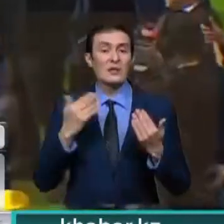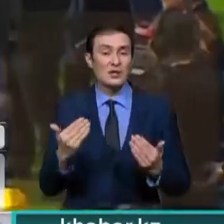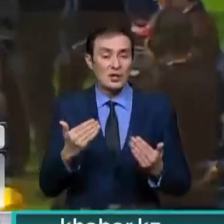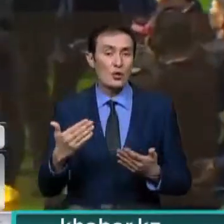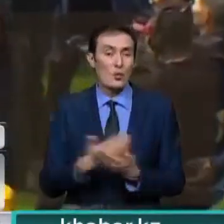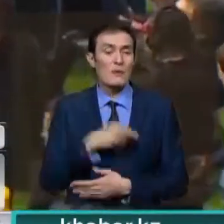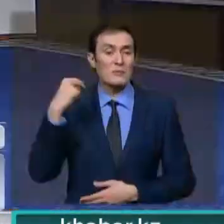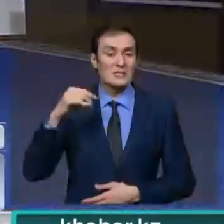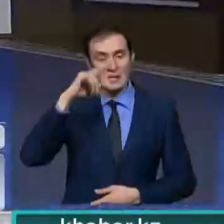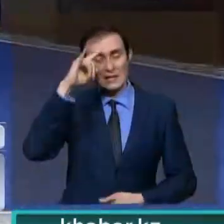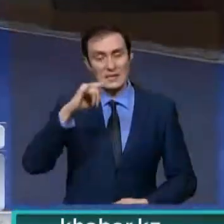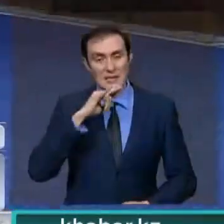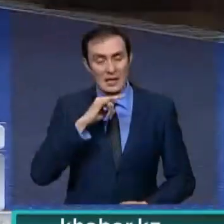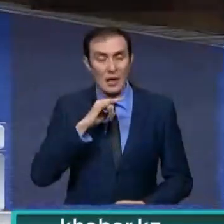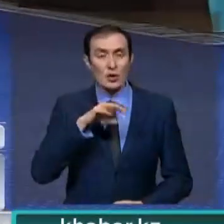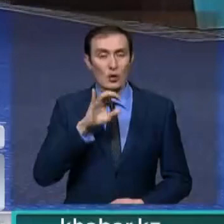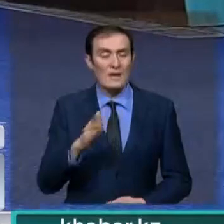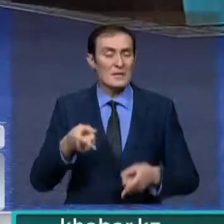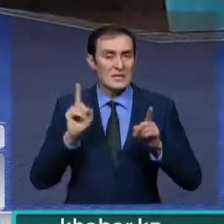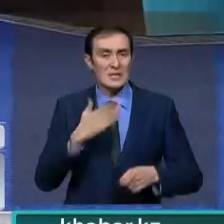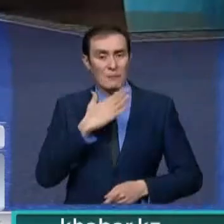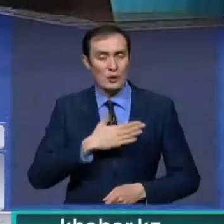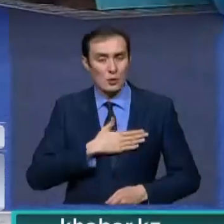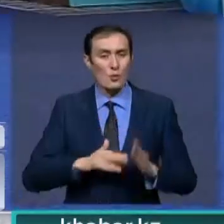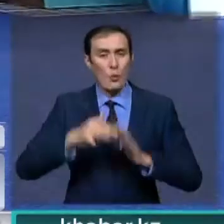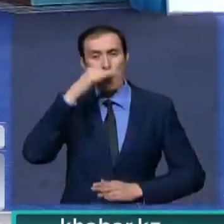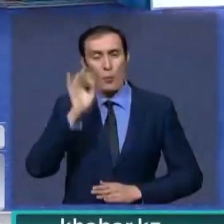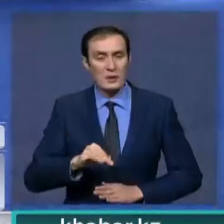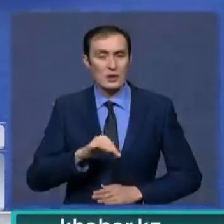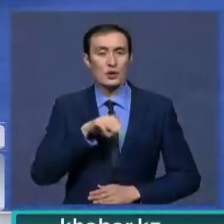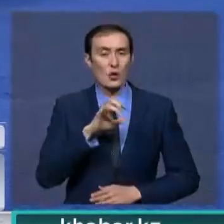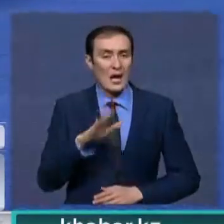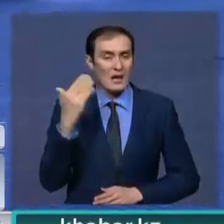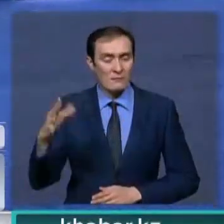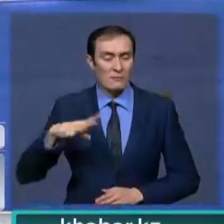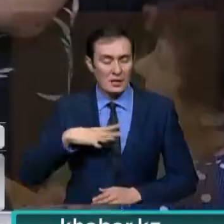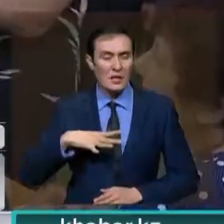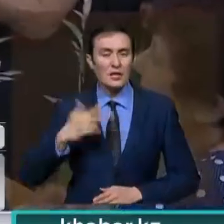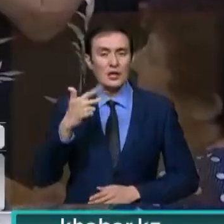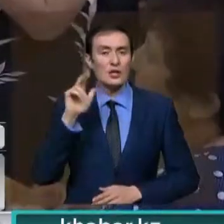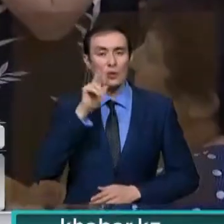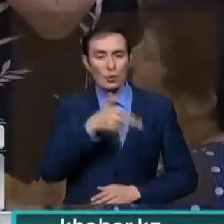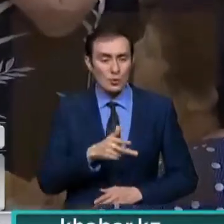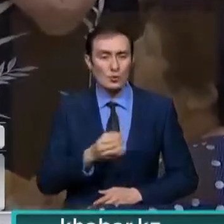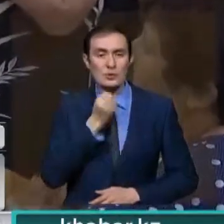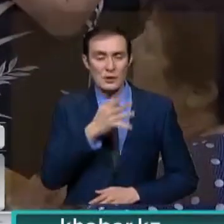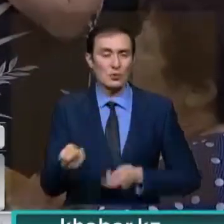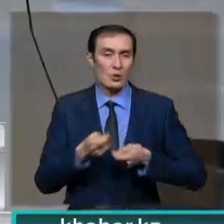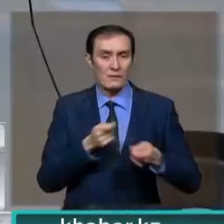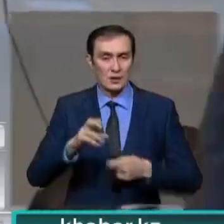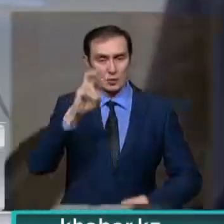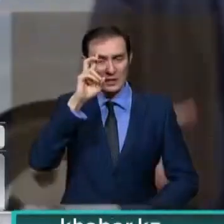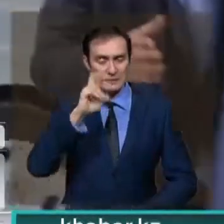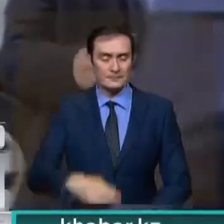новый президент казахстана истинный патриот высокий профессионал к сам же more тукаев уже 3 эти год успешно руководить